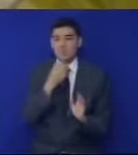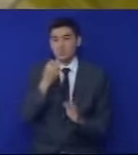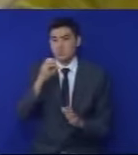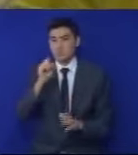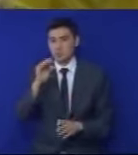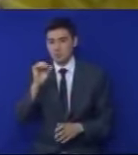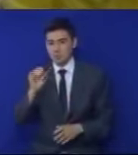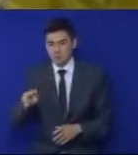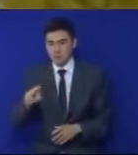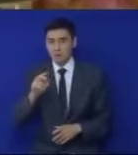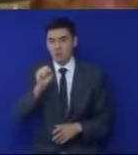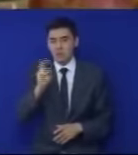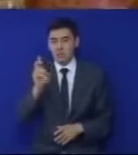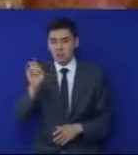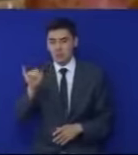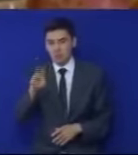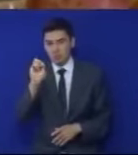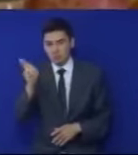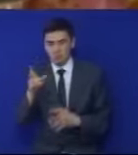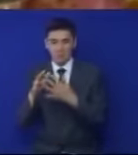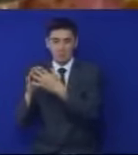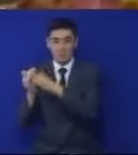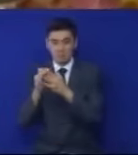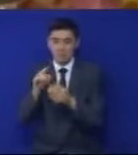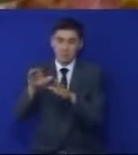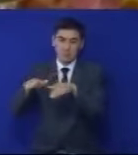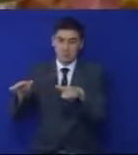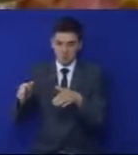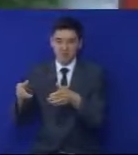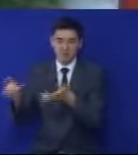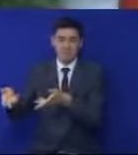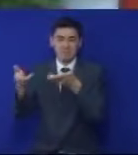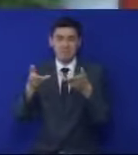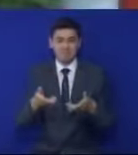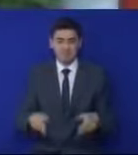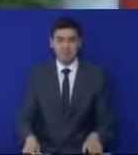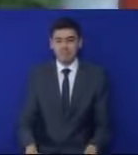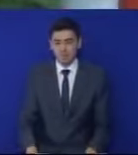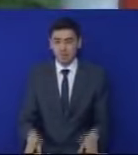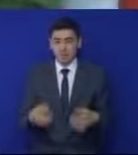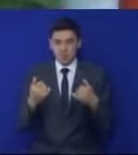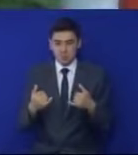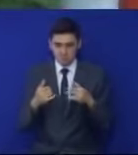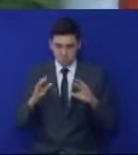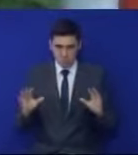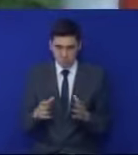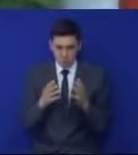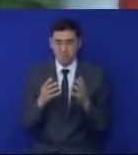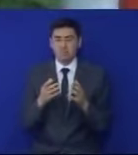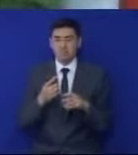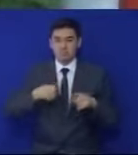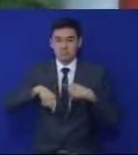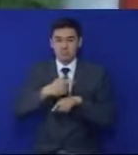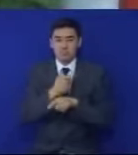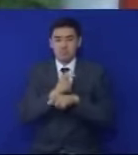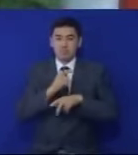Абыралы, Ақбұлақ ауылдарындағы полигон зардабын шеккен отбасылардың балалары шақырылған. Бүгінгі ұйымдастырылып жатқан іс-шара бізге қатты ұнады.